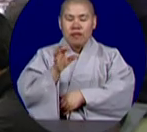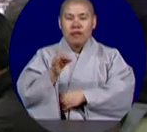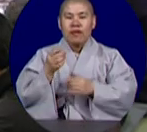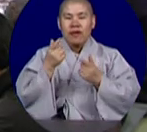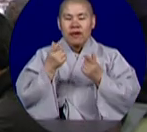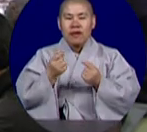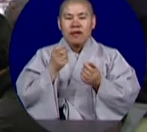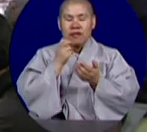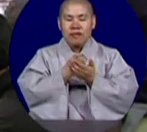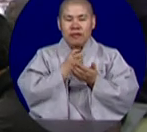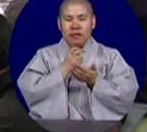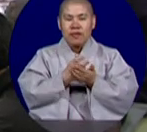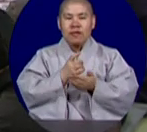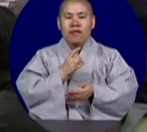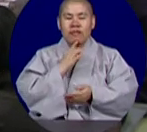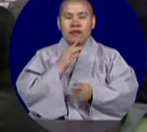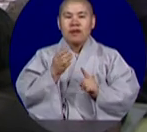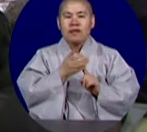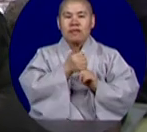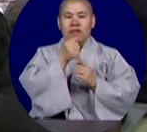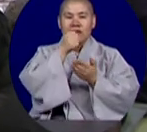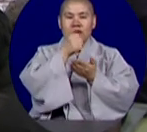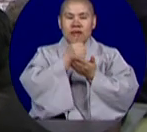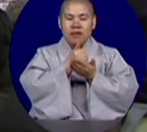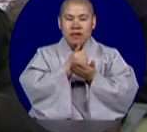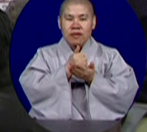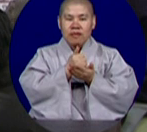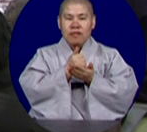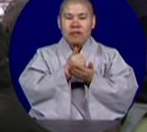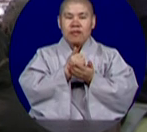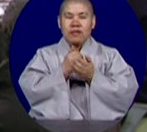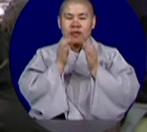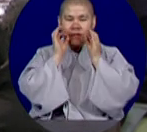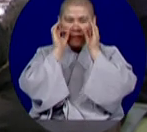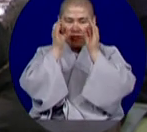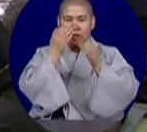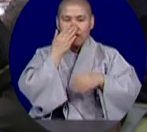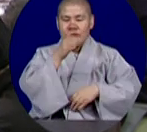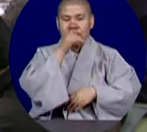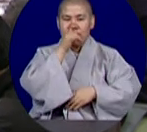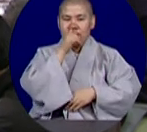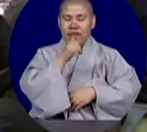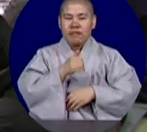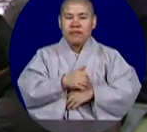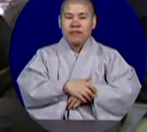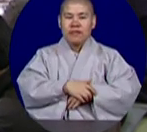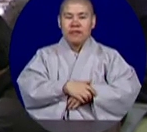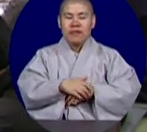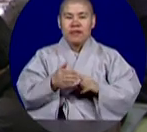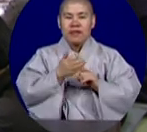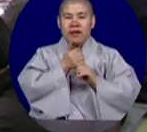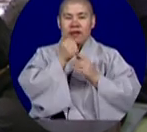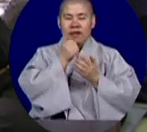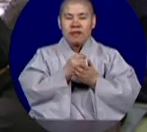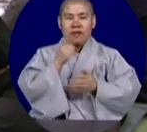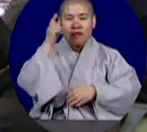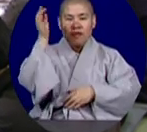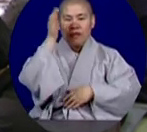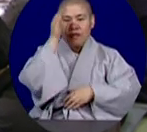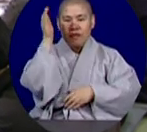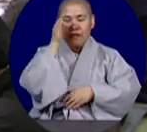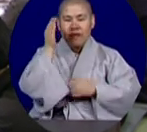이런 법으로만이 부처님을 보일 수가 있다. 이랬어요. 그러니까 부처님은 허공과